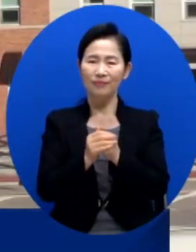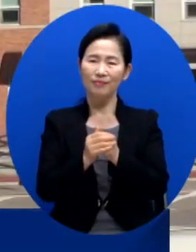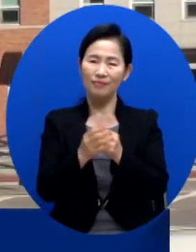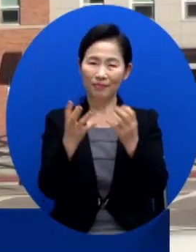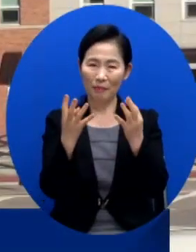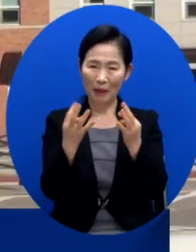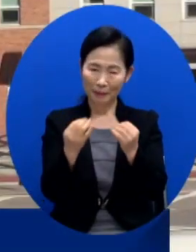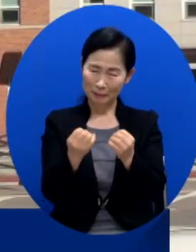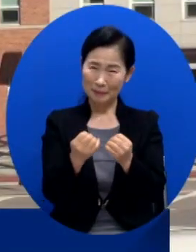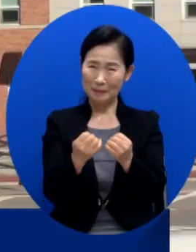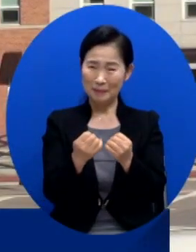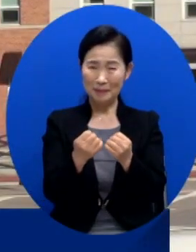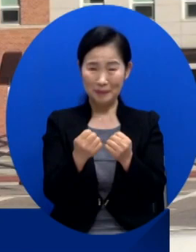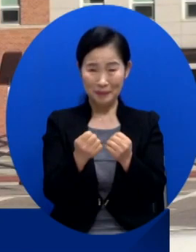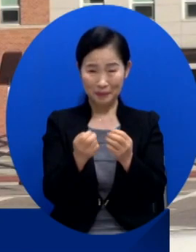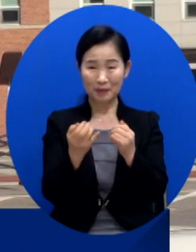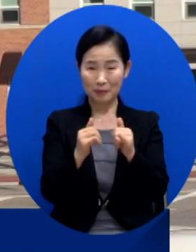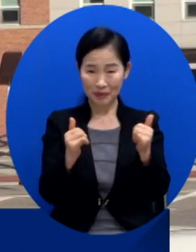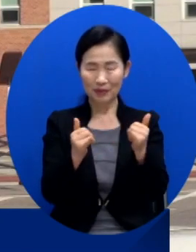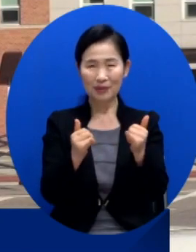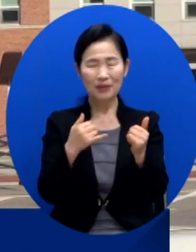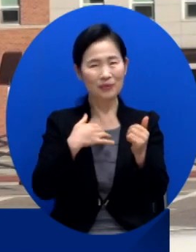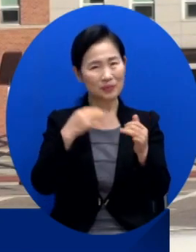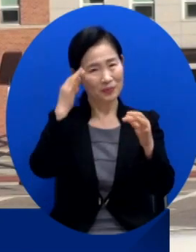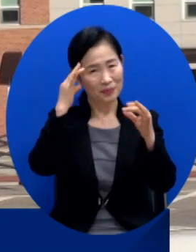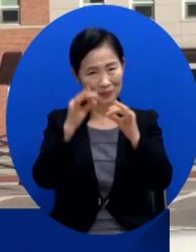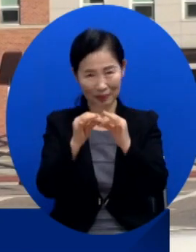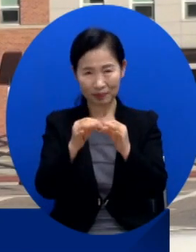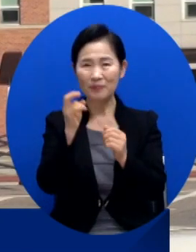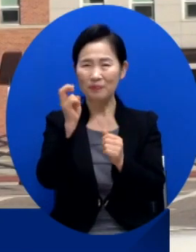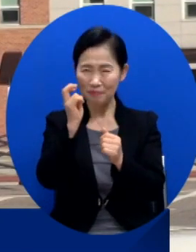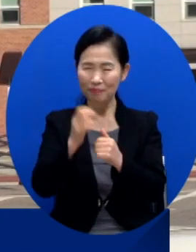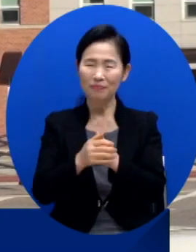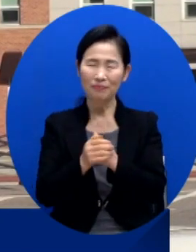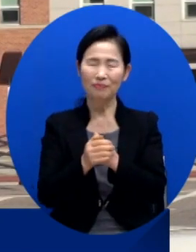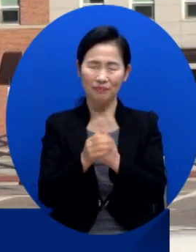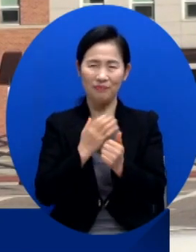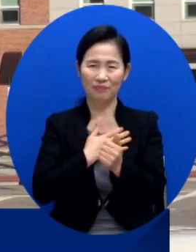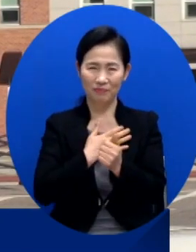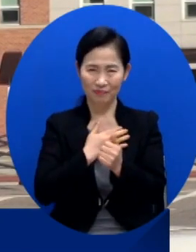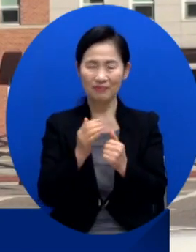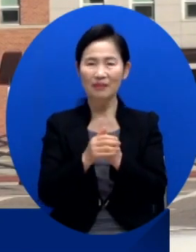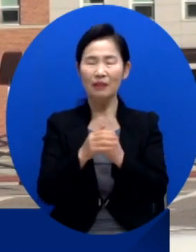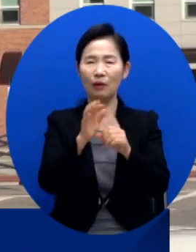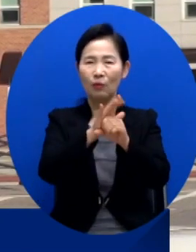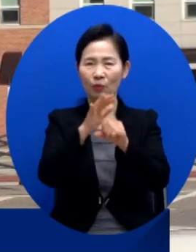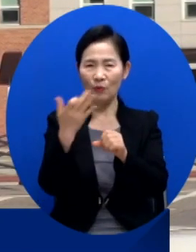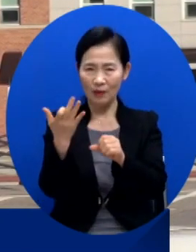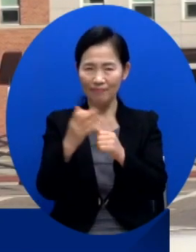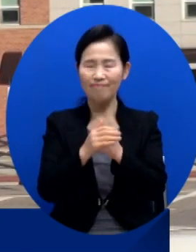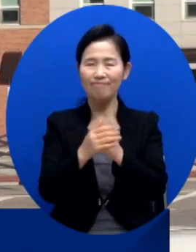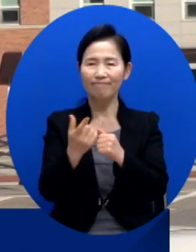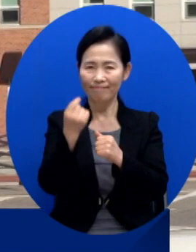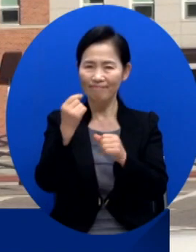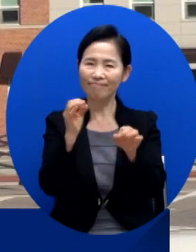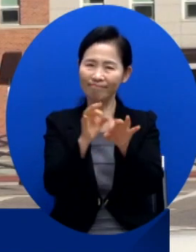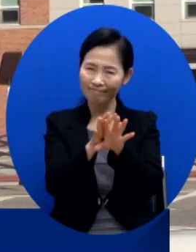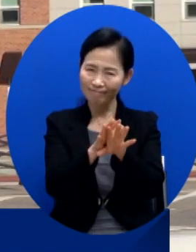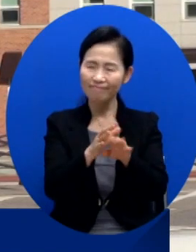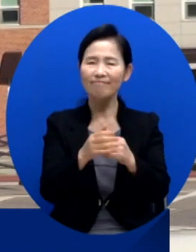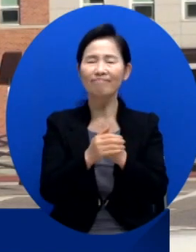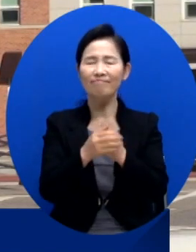많은 분들이 이제 같은 생각을 하실 것 같은데요. 저도 코로나가 종식되는 것이 새해